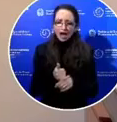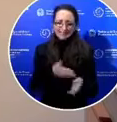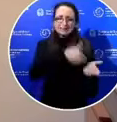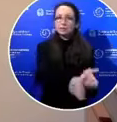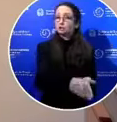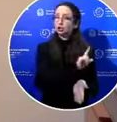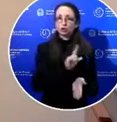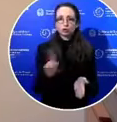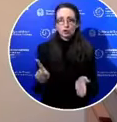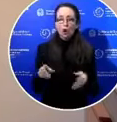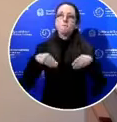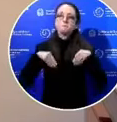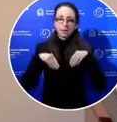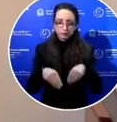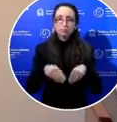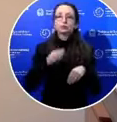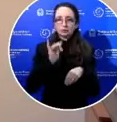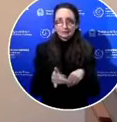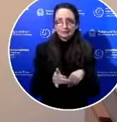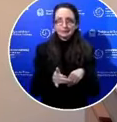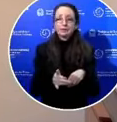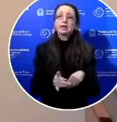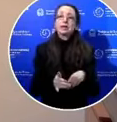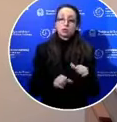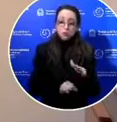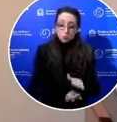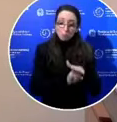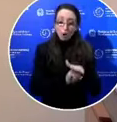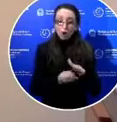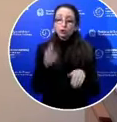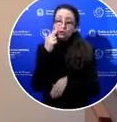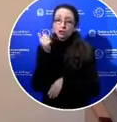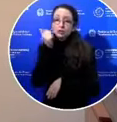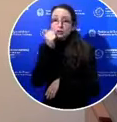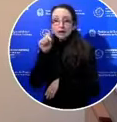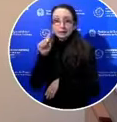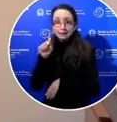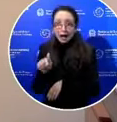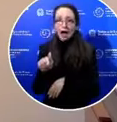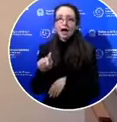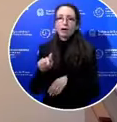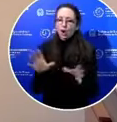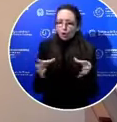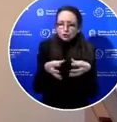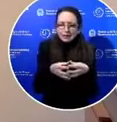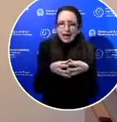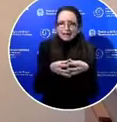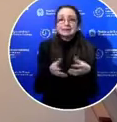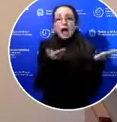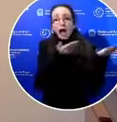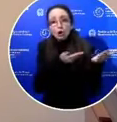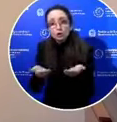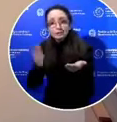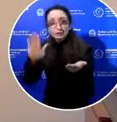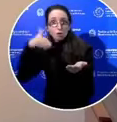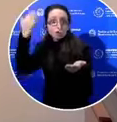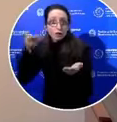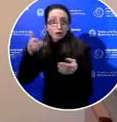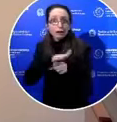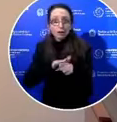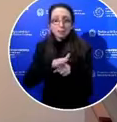della partecipazione, il cui il supporto alla genitorialità anche in contesti di accoglienza fuori dalla famiglia ne sia una